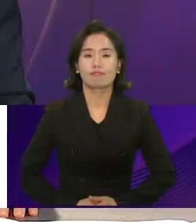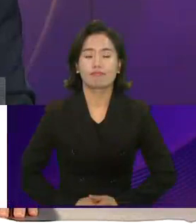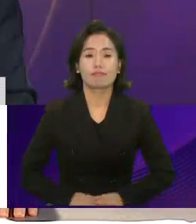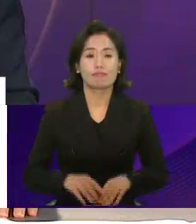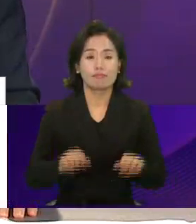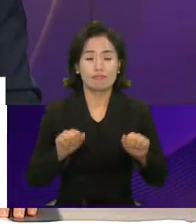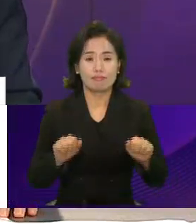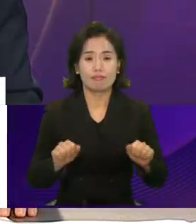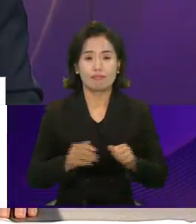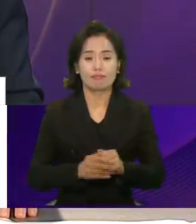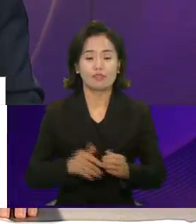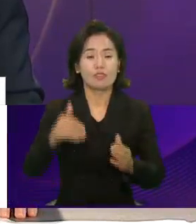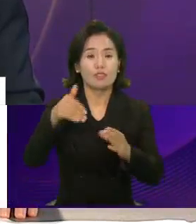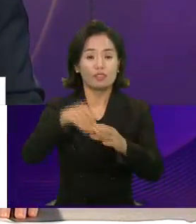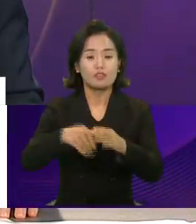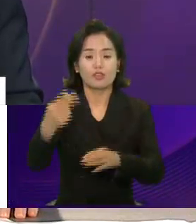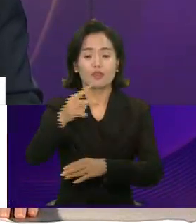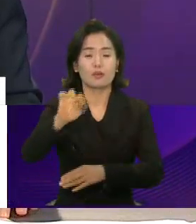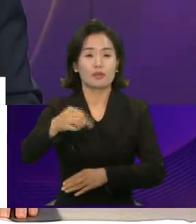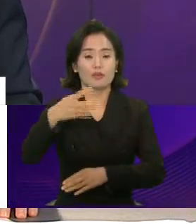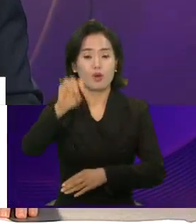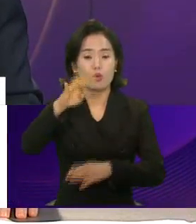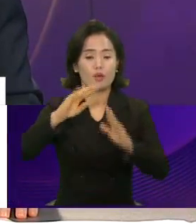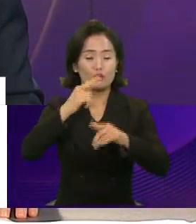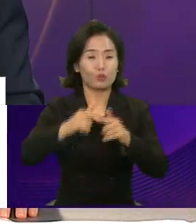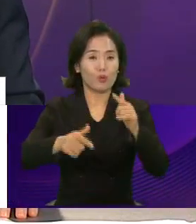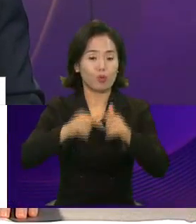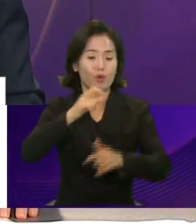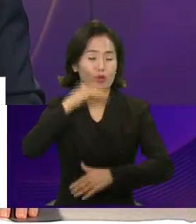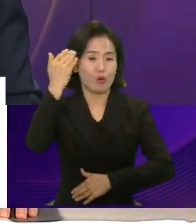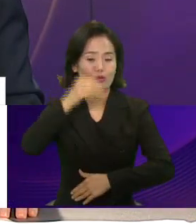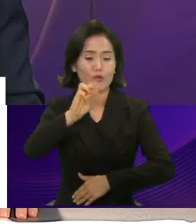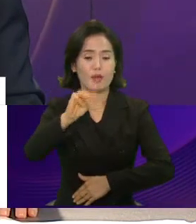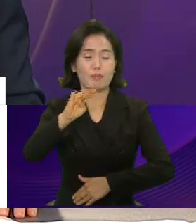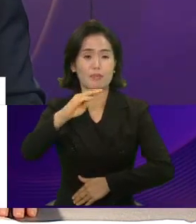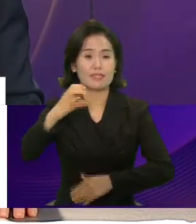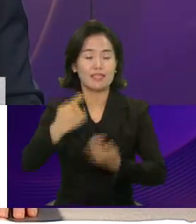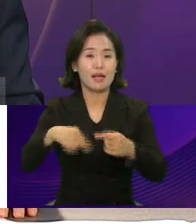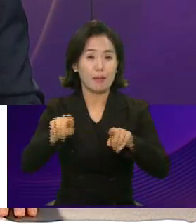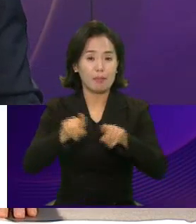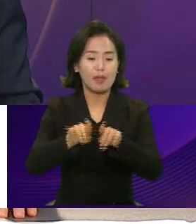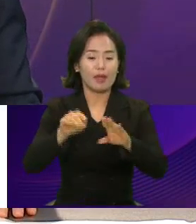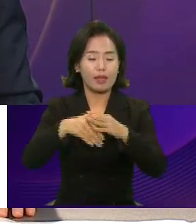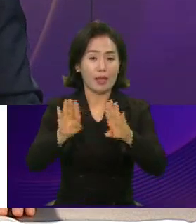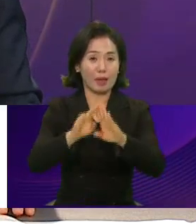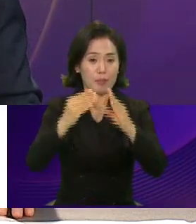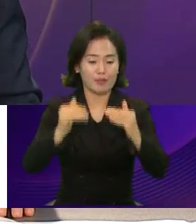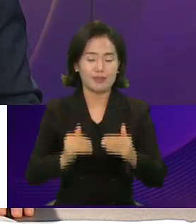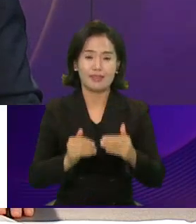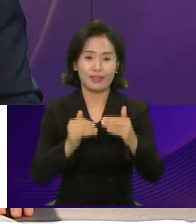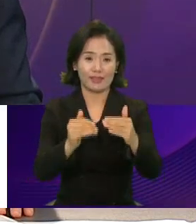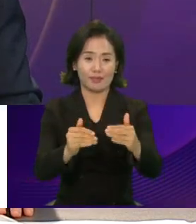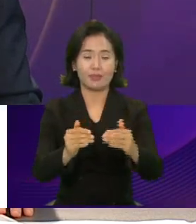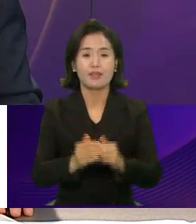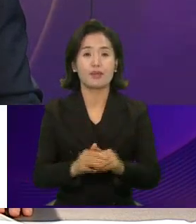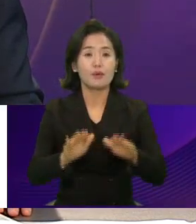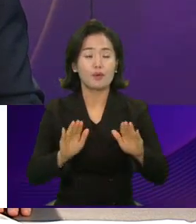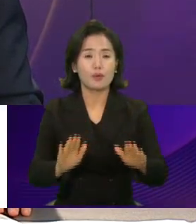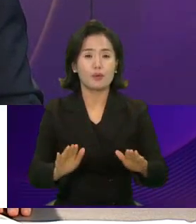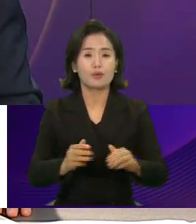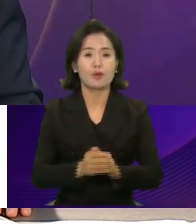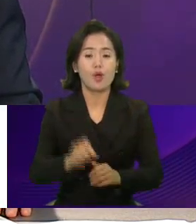여러분 안녕하십니까? 선택 2024 지금부터 광주와 목포 여수 MBC가 함께하는 개표 방송 진행합니다.